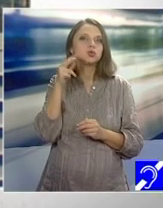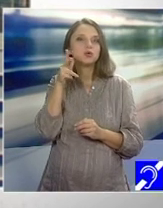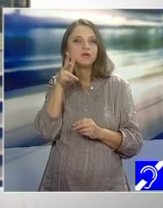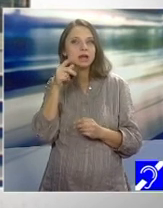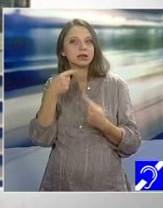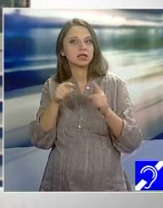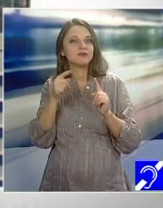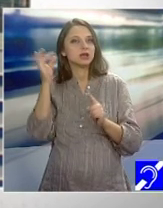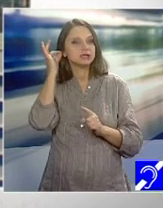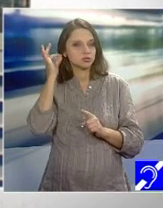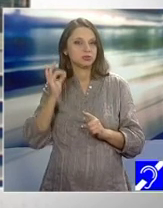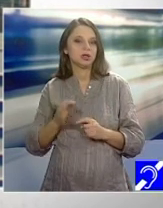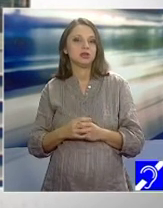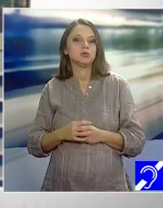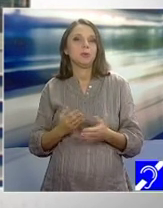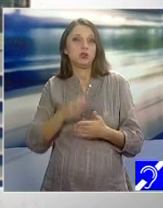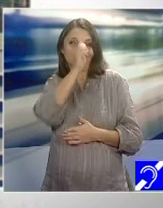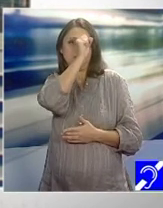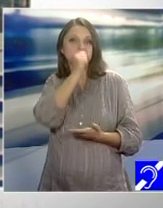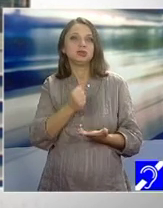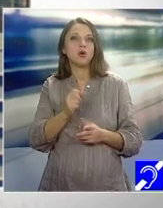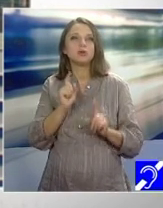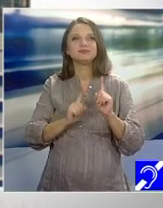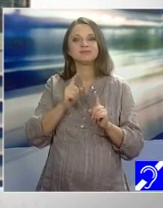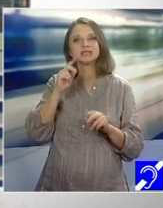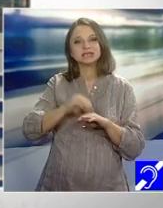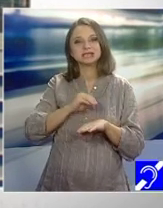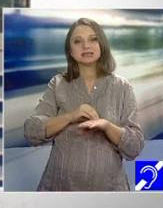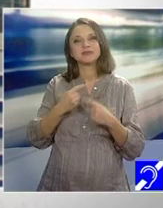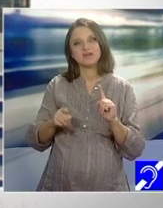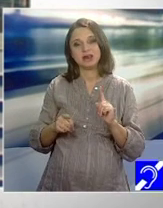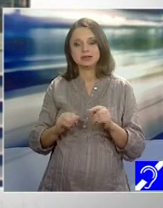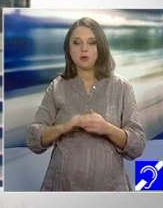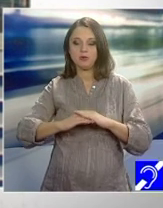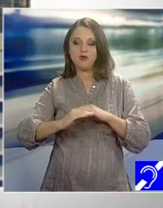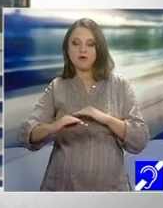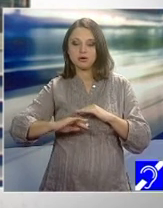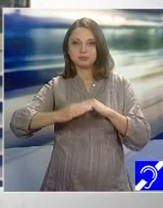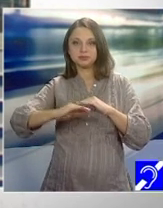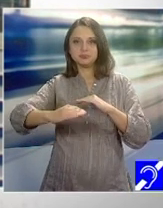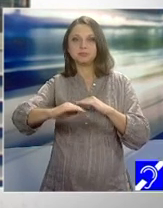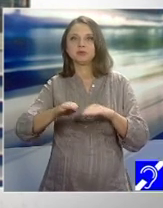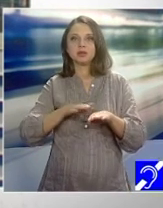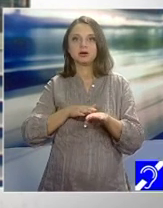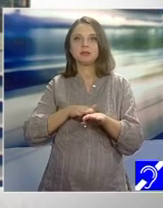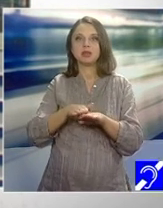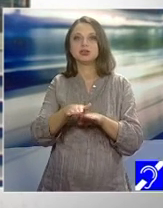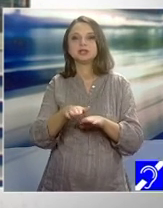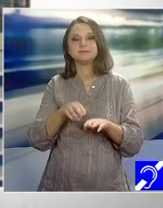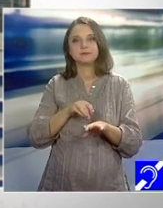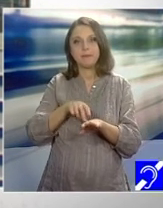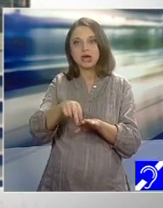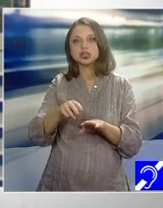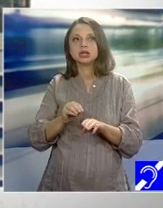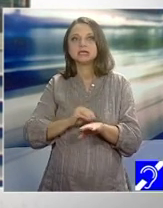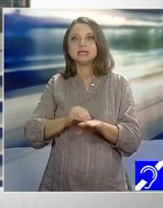simte foarte tare diferența, dar și covorașele tactile iarăși peste tot. Le avem și în